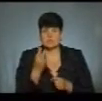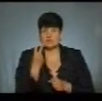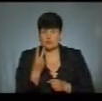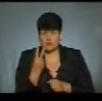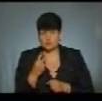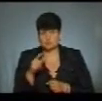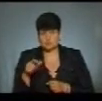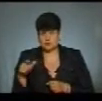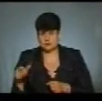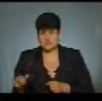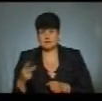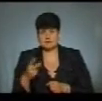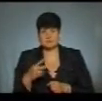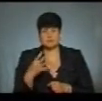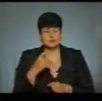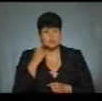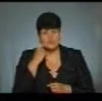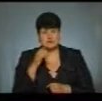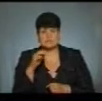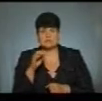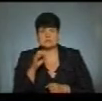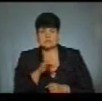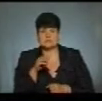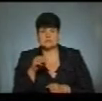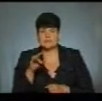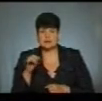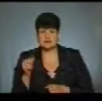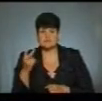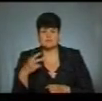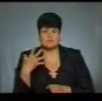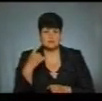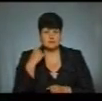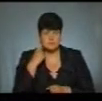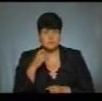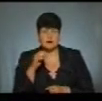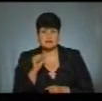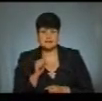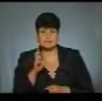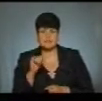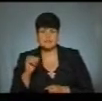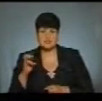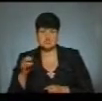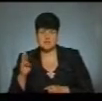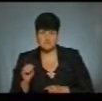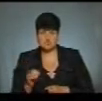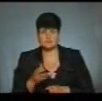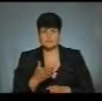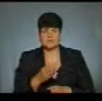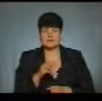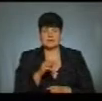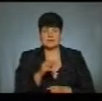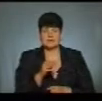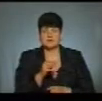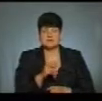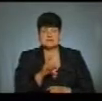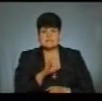скоєнні злочину – 24-річного Сергія Терендеха та 25-річного Володимира Біляшевича. Сергію Терендеху інкримінують дві